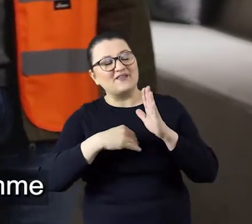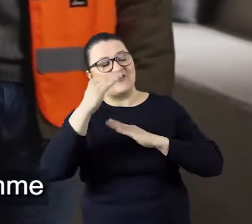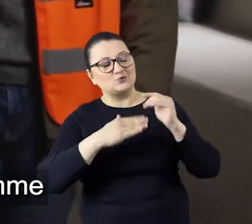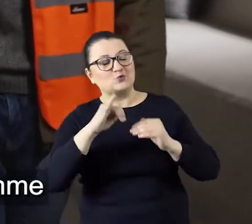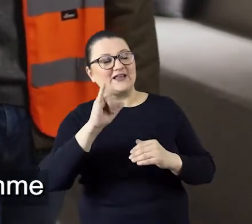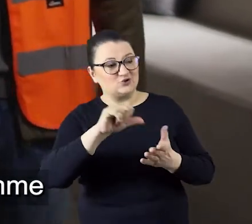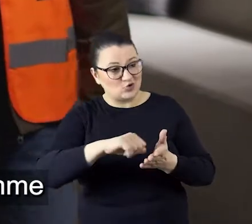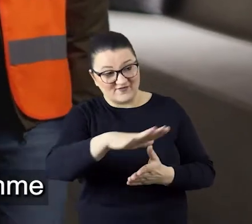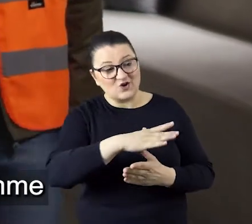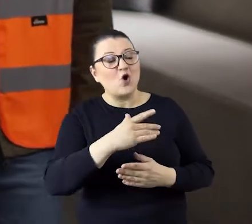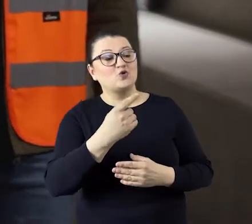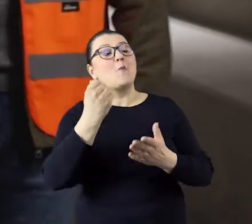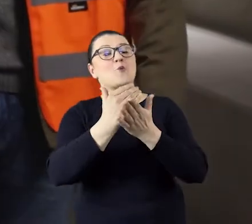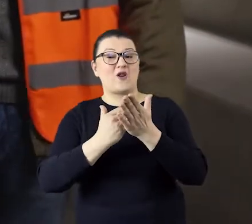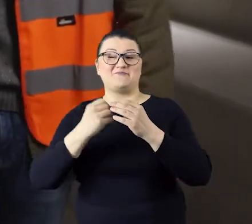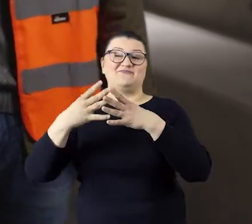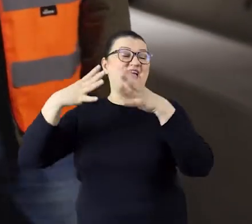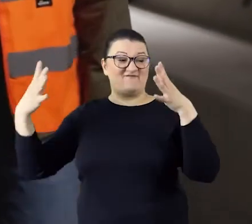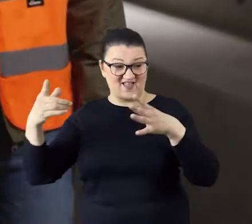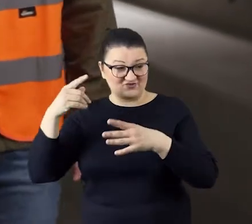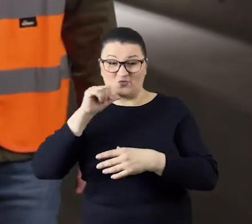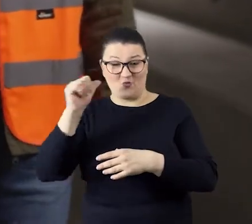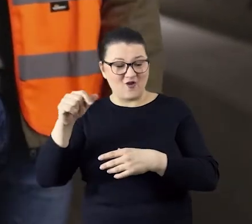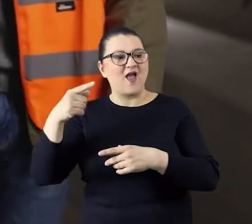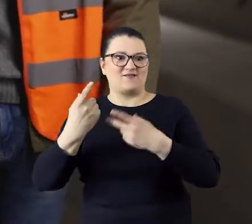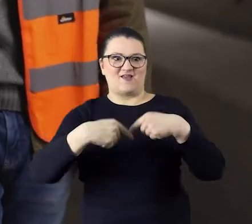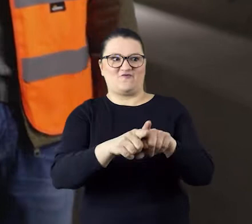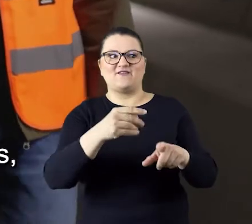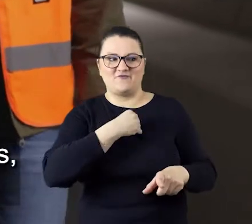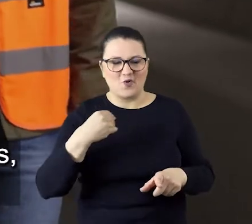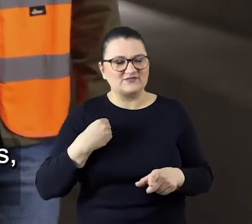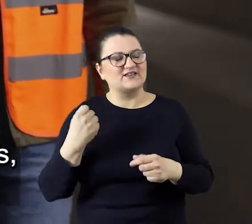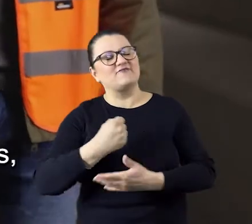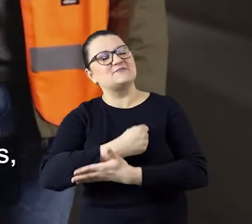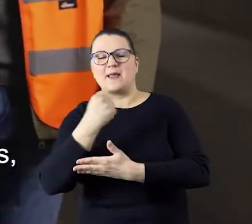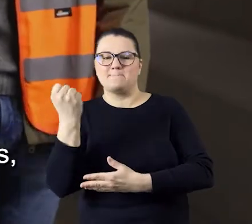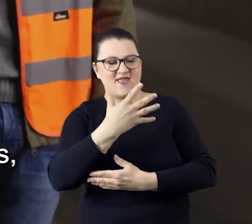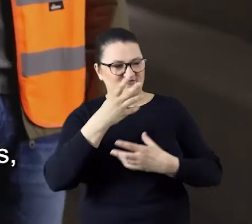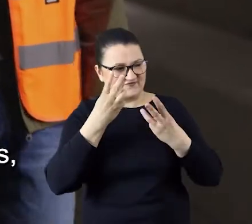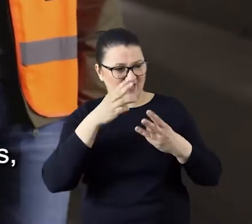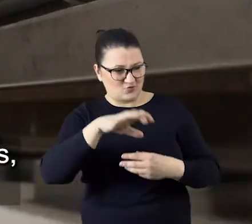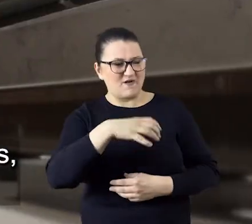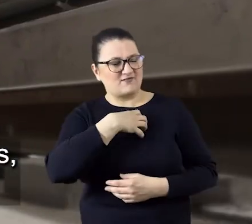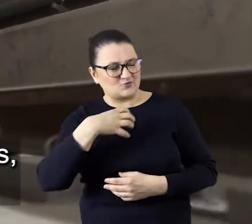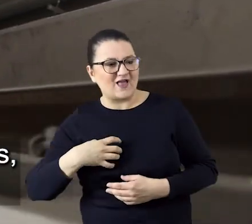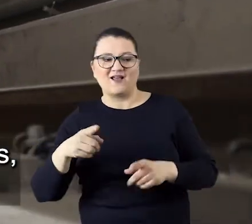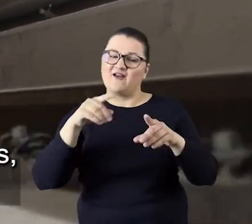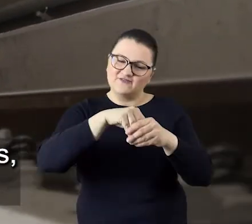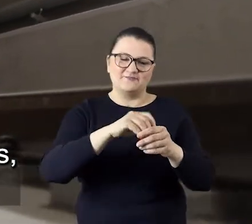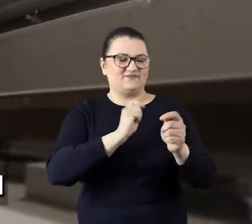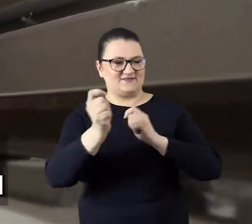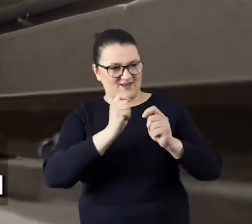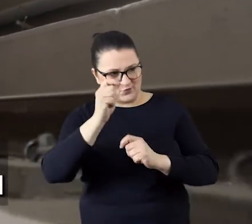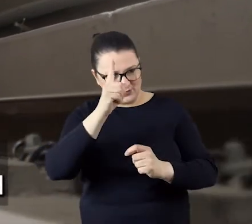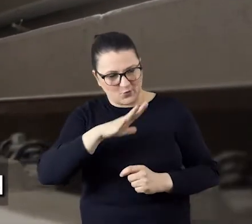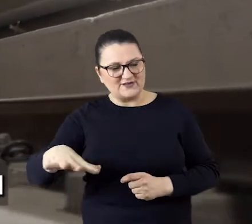Program Infrastruktura i Środowisko to jeden z największych programów unijnych realizowanych w Polsce. Wspiera 5 ważnych sektorów gospodarki, w tym transport publiczny.